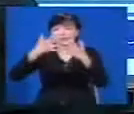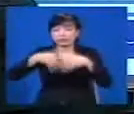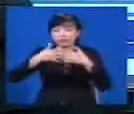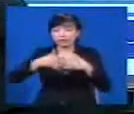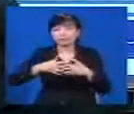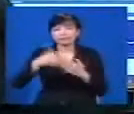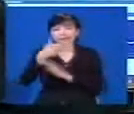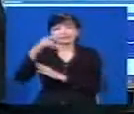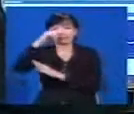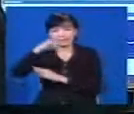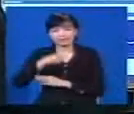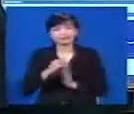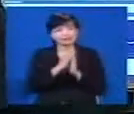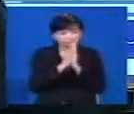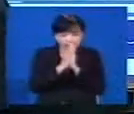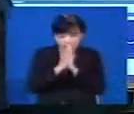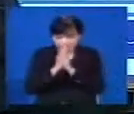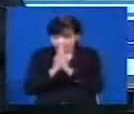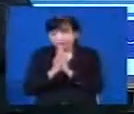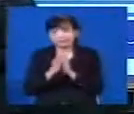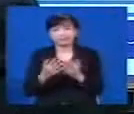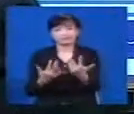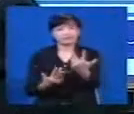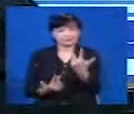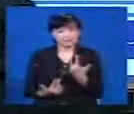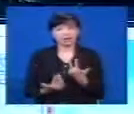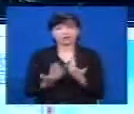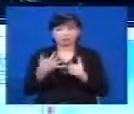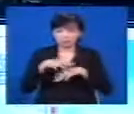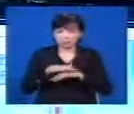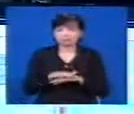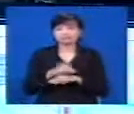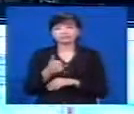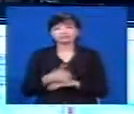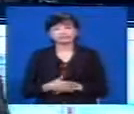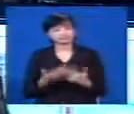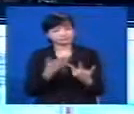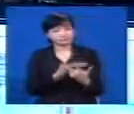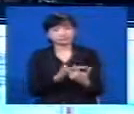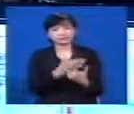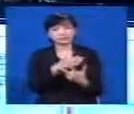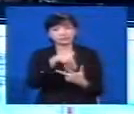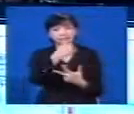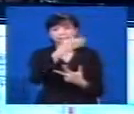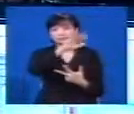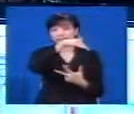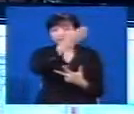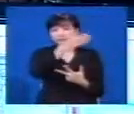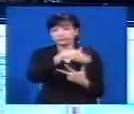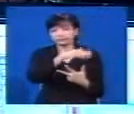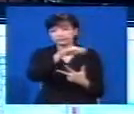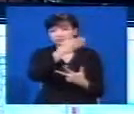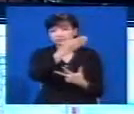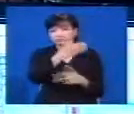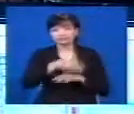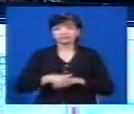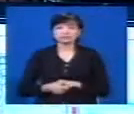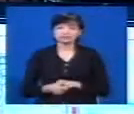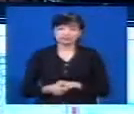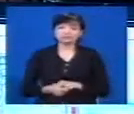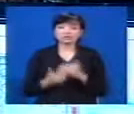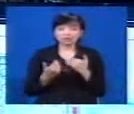ทั้ง3ท่านนะครับ สวัสดีครับ ที่ร่วมรายการเริ่มที่ท่านทิพย์ดีครับตอนนี้ถ้าจะพูดถึงสถานการณ์โดยรวมเนี่ยความ